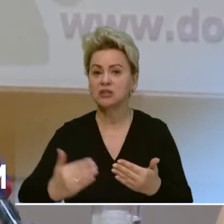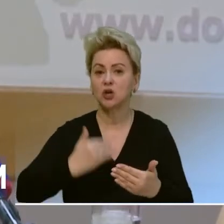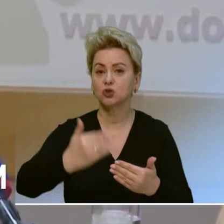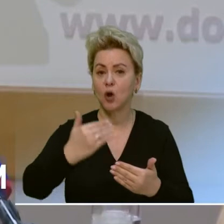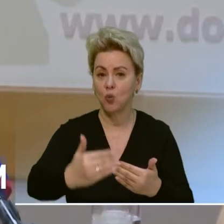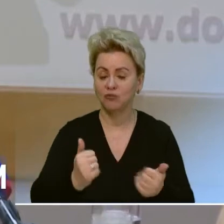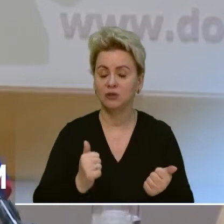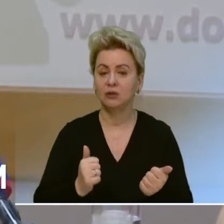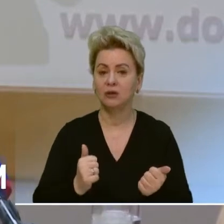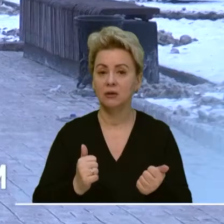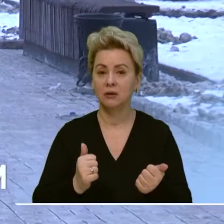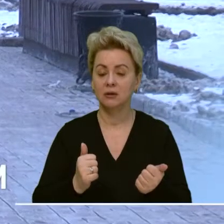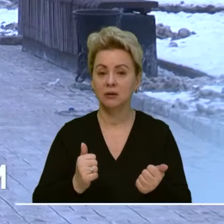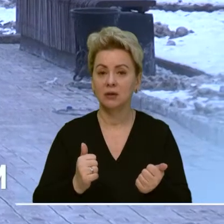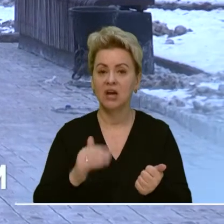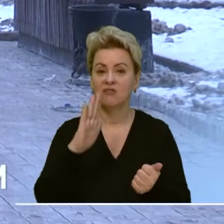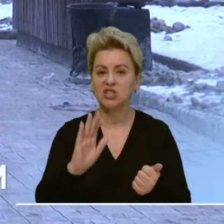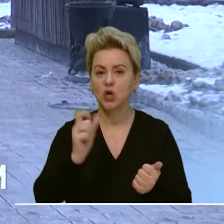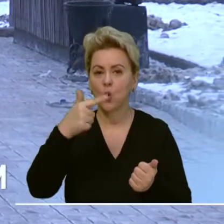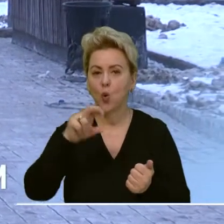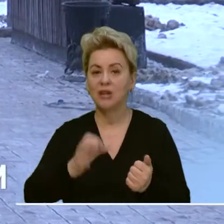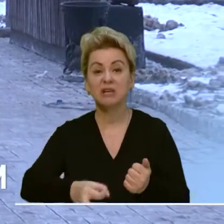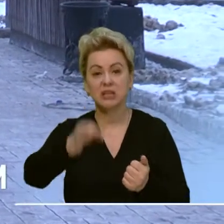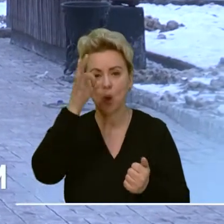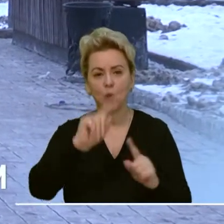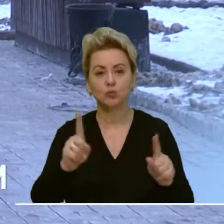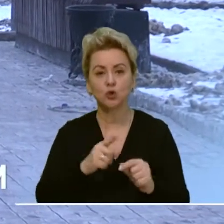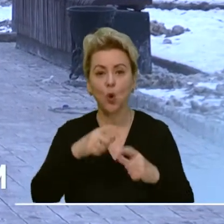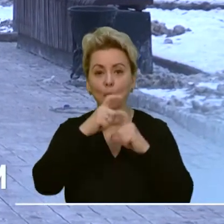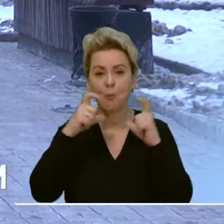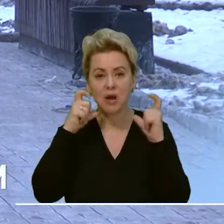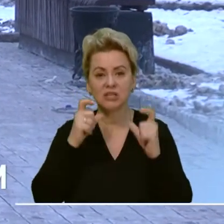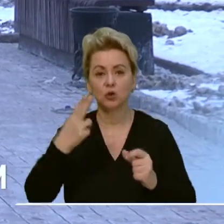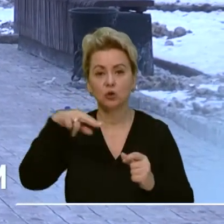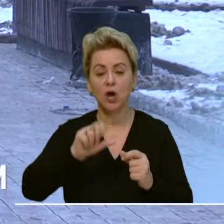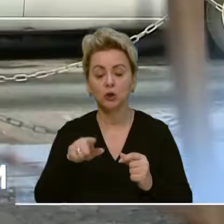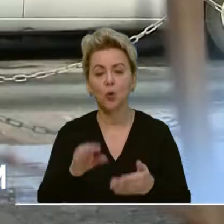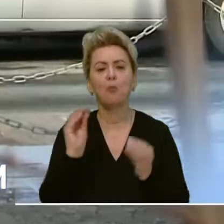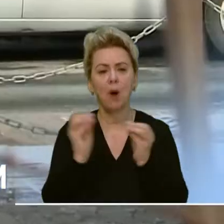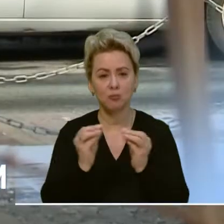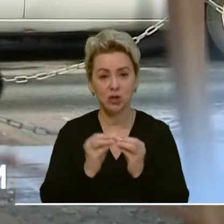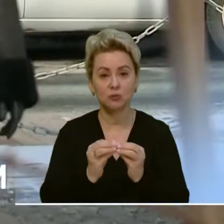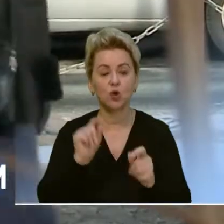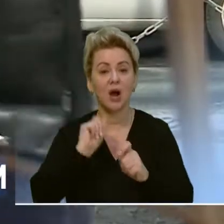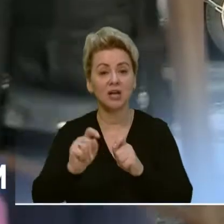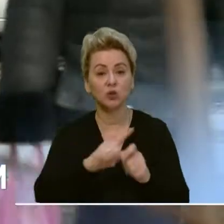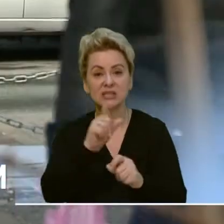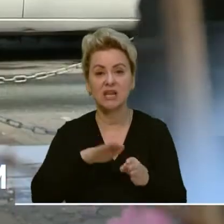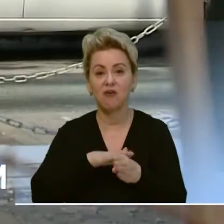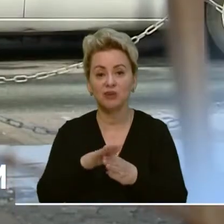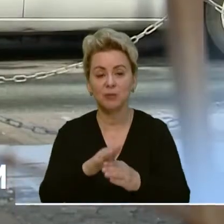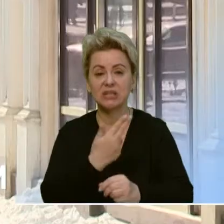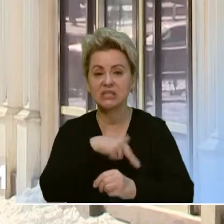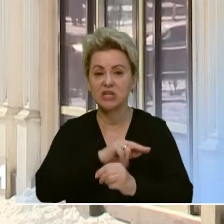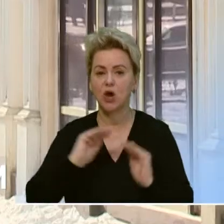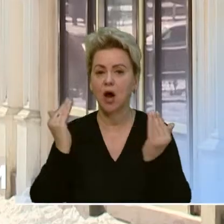шагов вперед. Василий Голубев напомнил, что масочный режим на Дону никто не отменял, и контроль за соблюдением